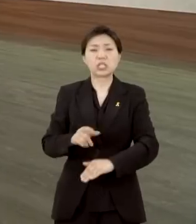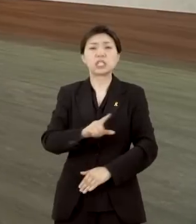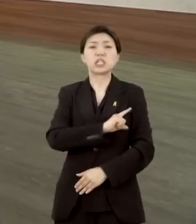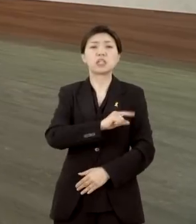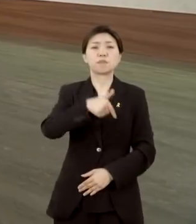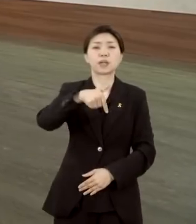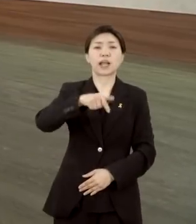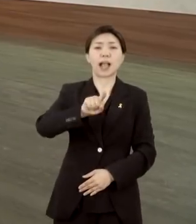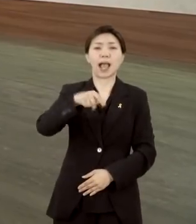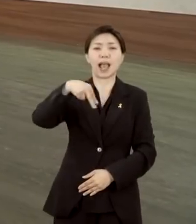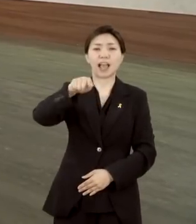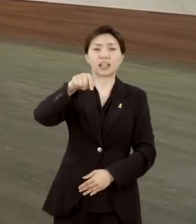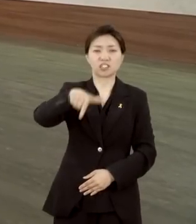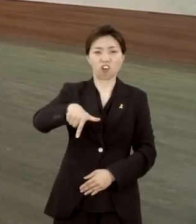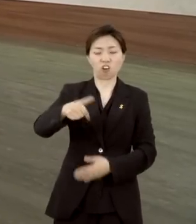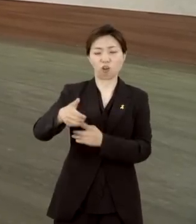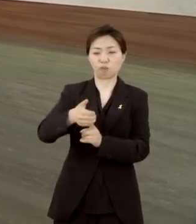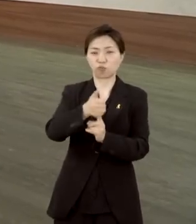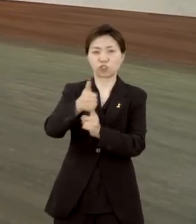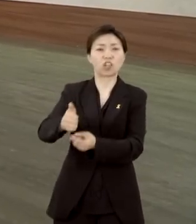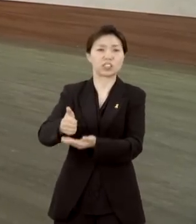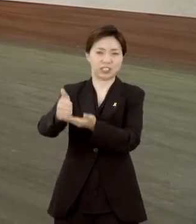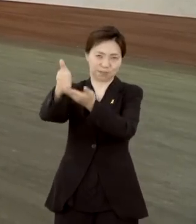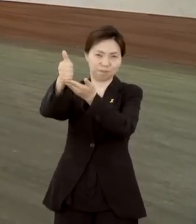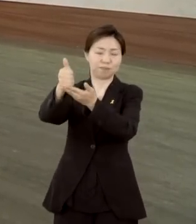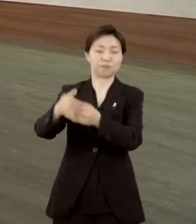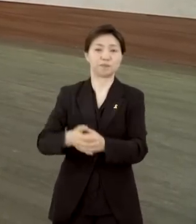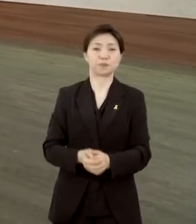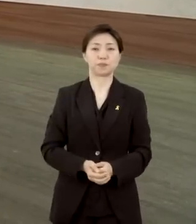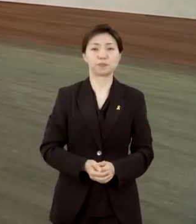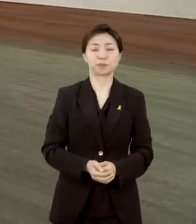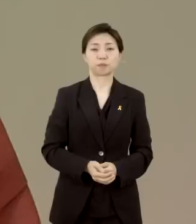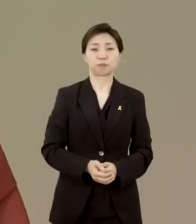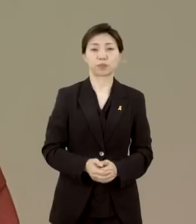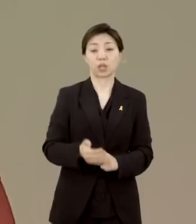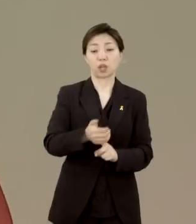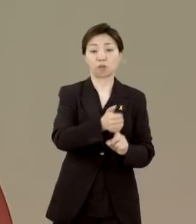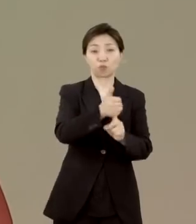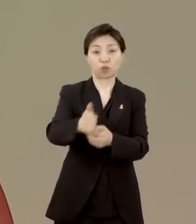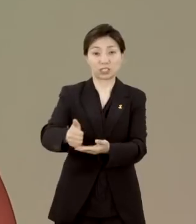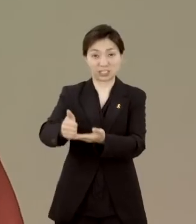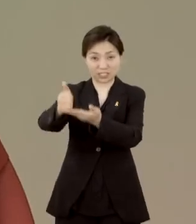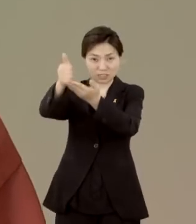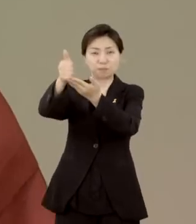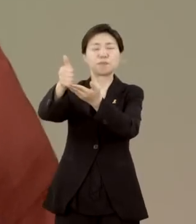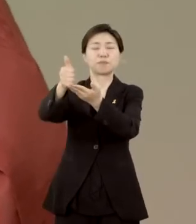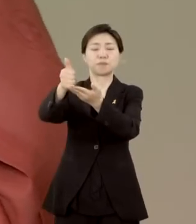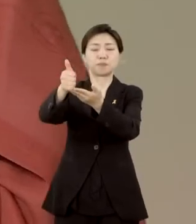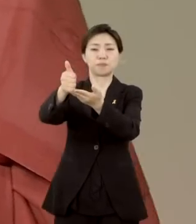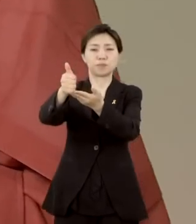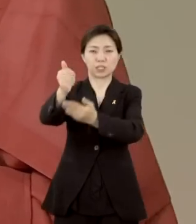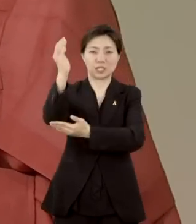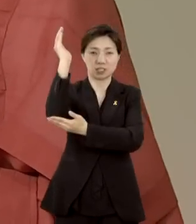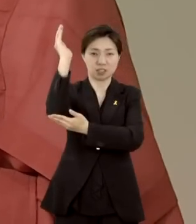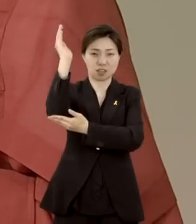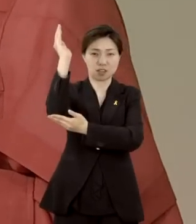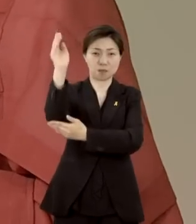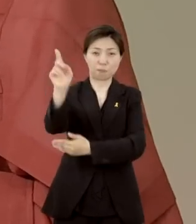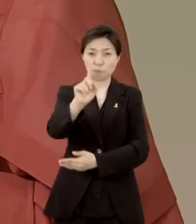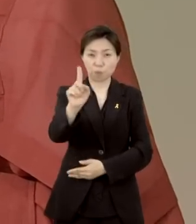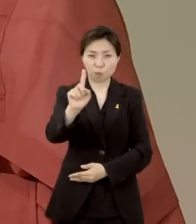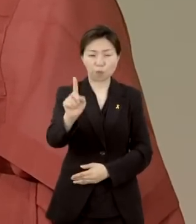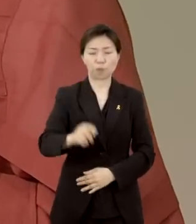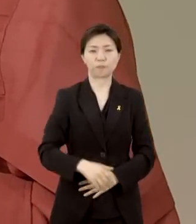전에 부처님이 가서 부처님이세요 그래서 부처님이 석가모니